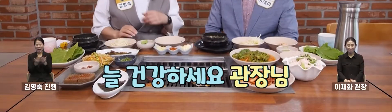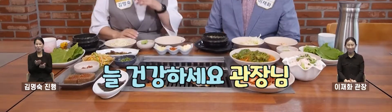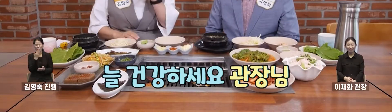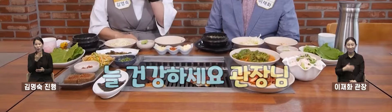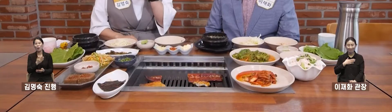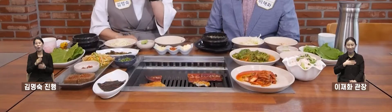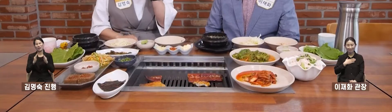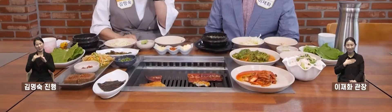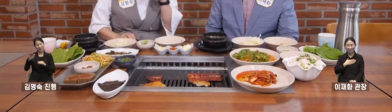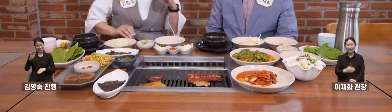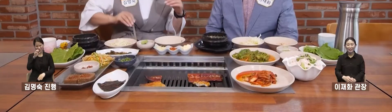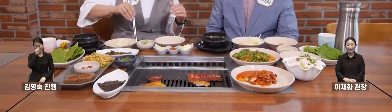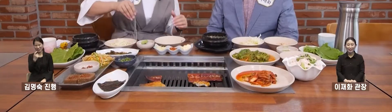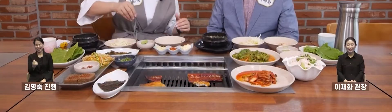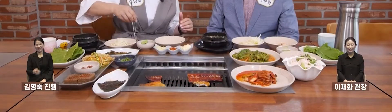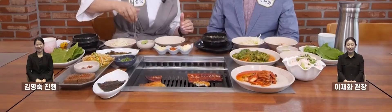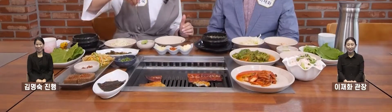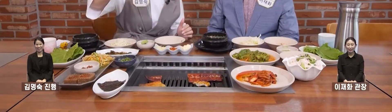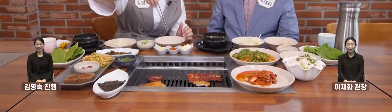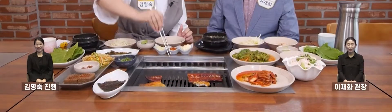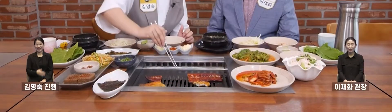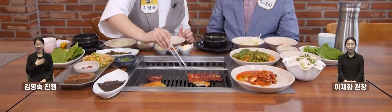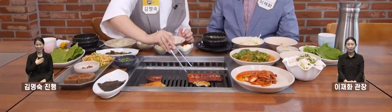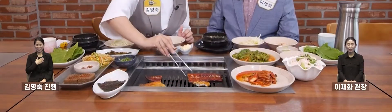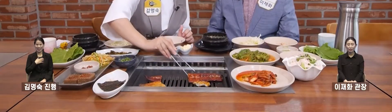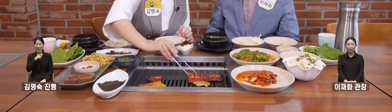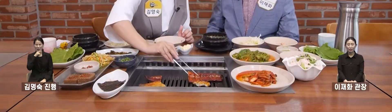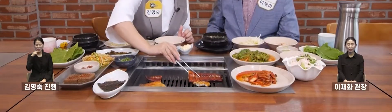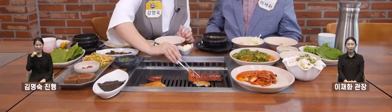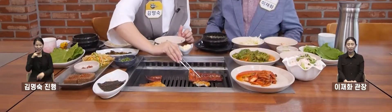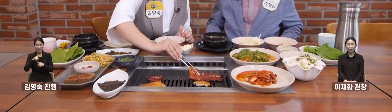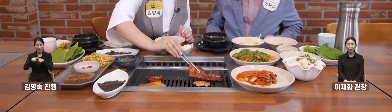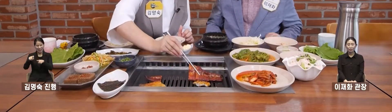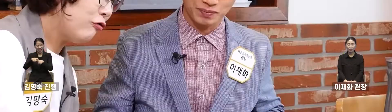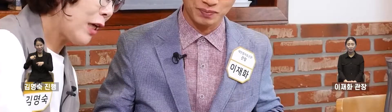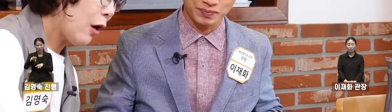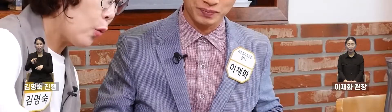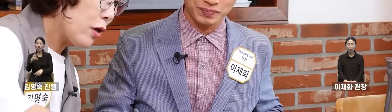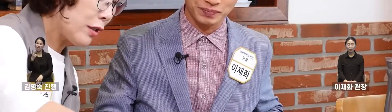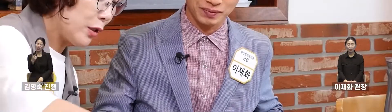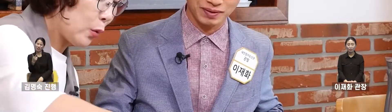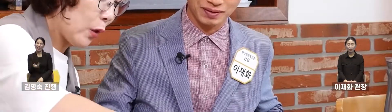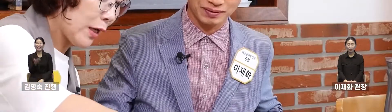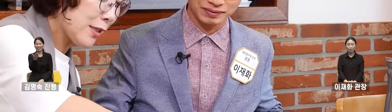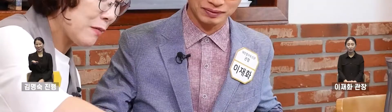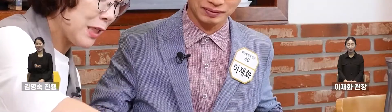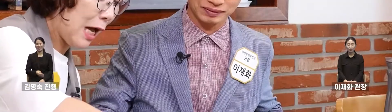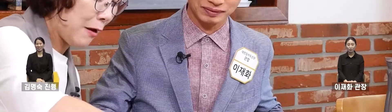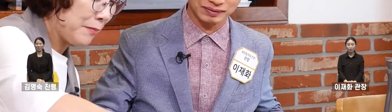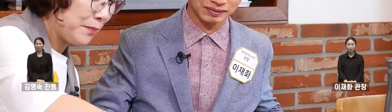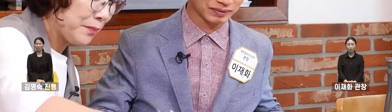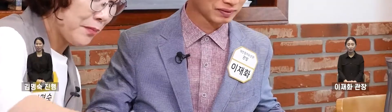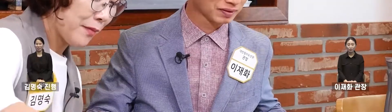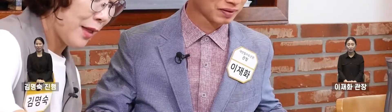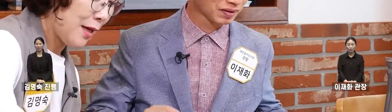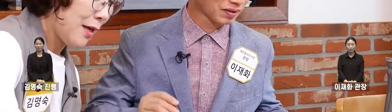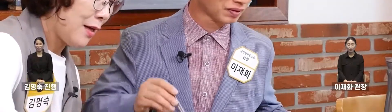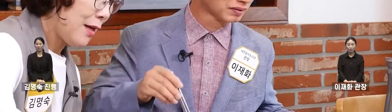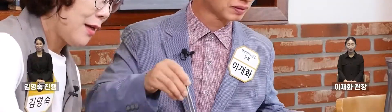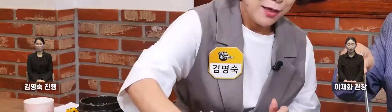가시자고요 우리가. 예. 제가 또 양념을 두 개 올려드리도록 하겠습니다.